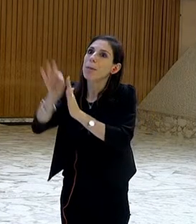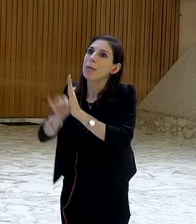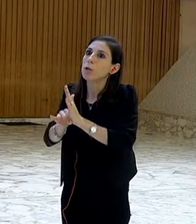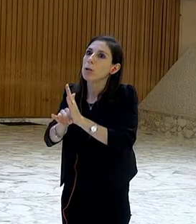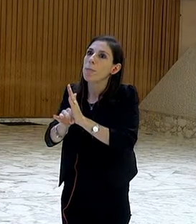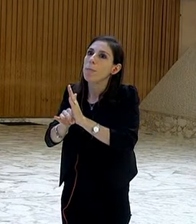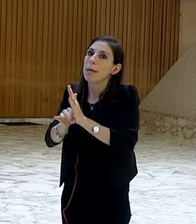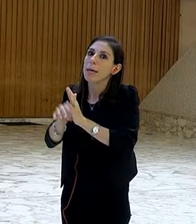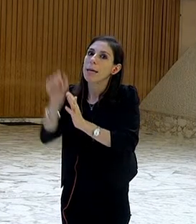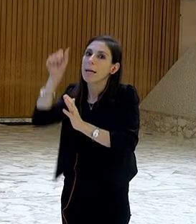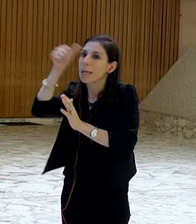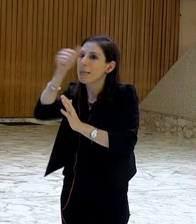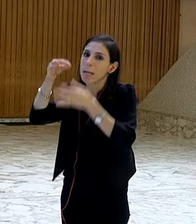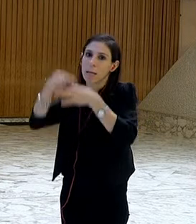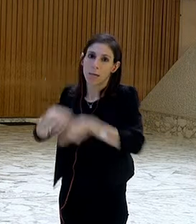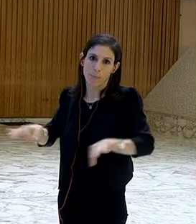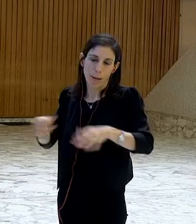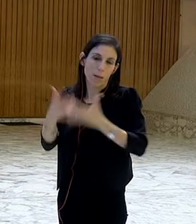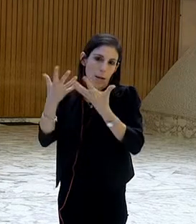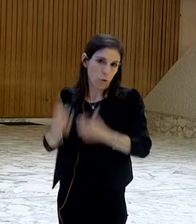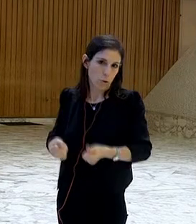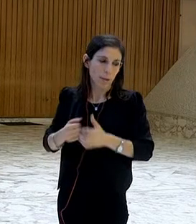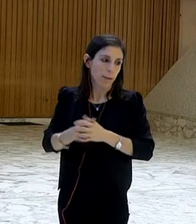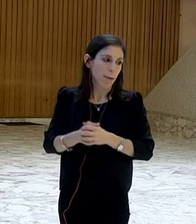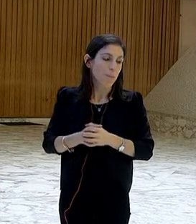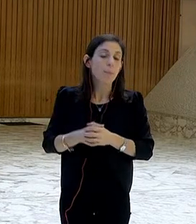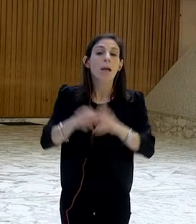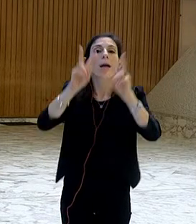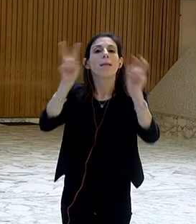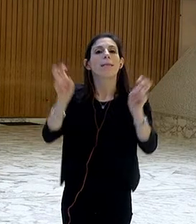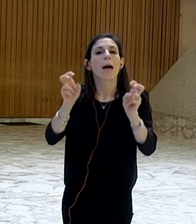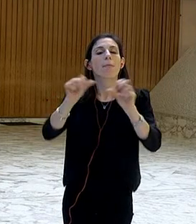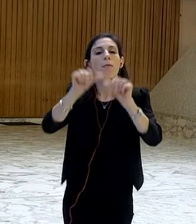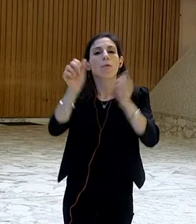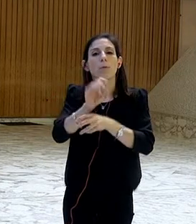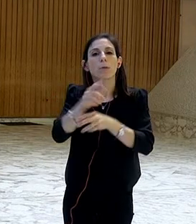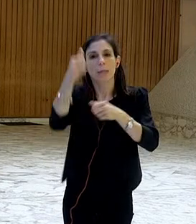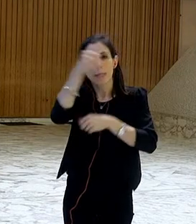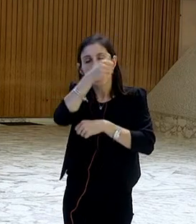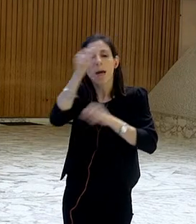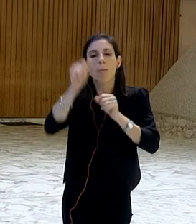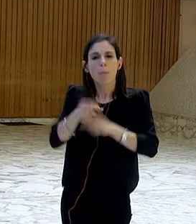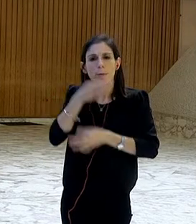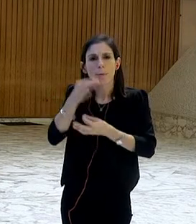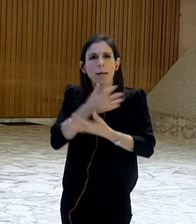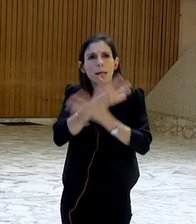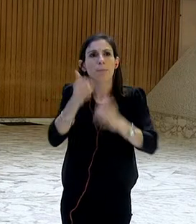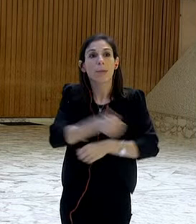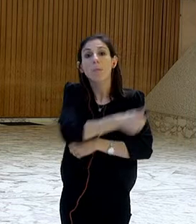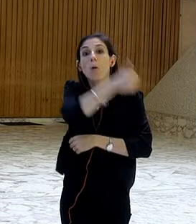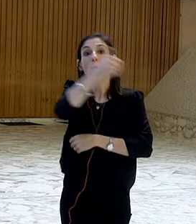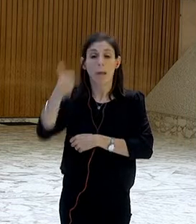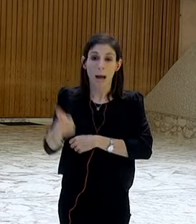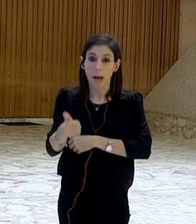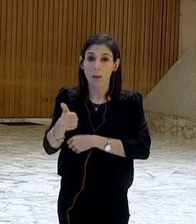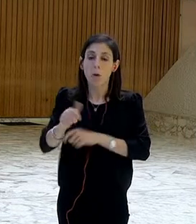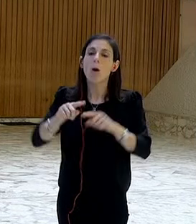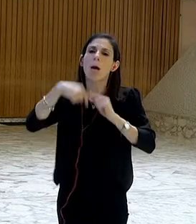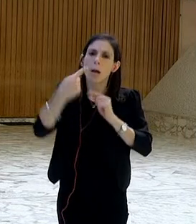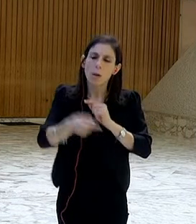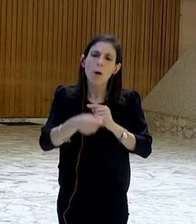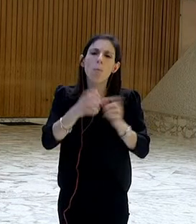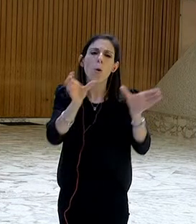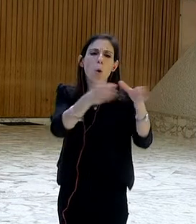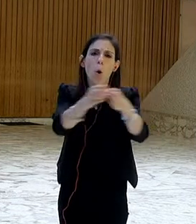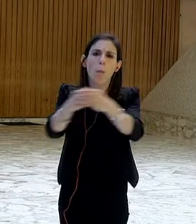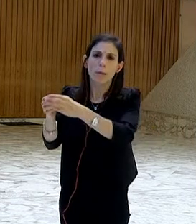de la formation humaine peuvent aussi être définis sur une année et envoyés aux communautés de couples sous forme audio